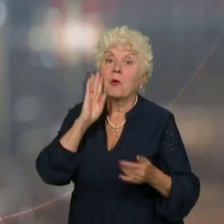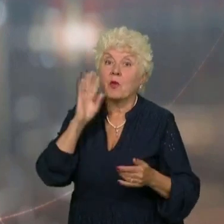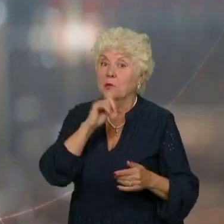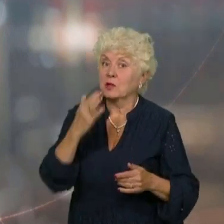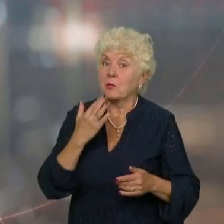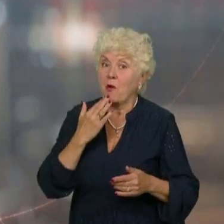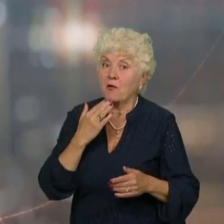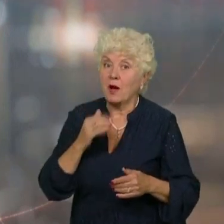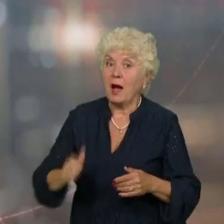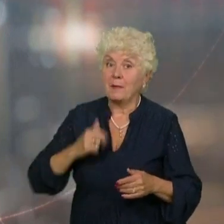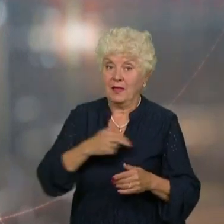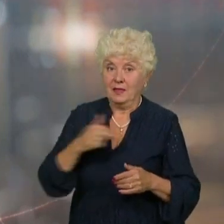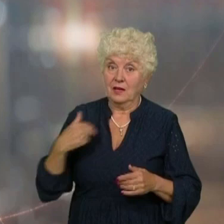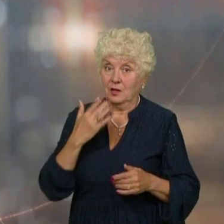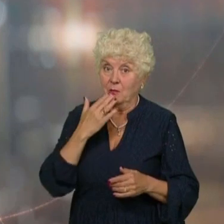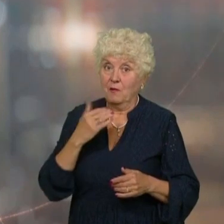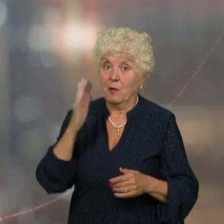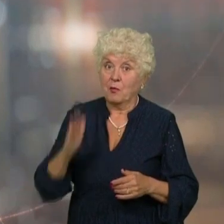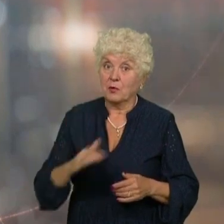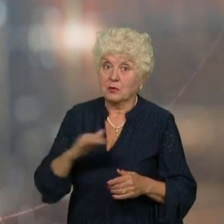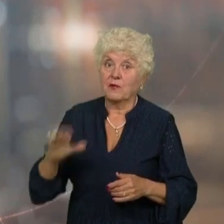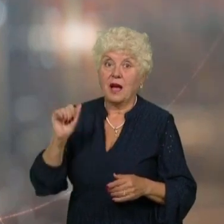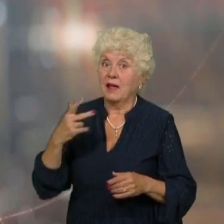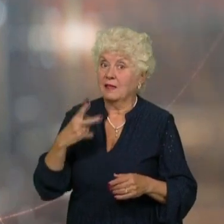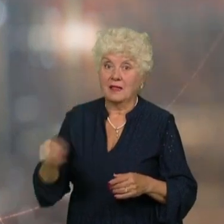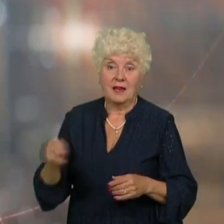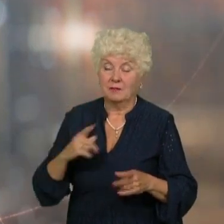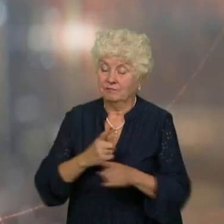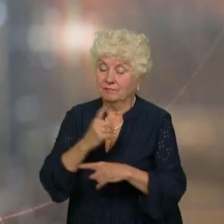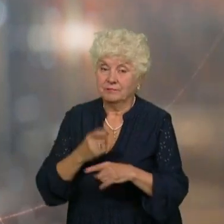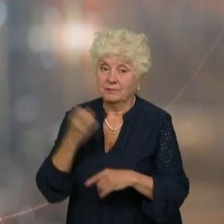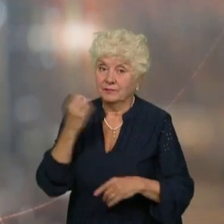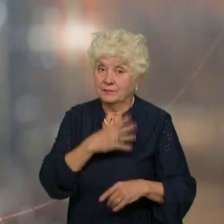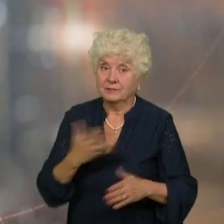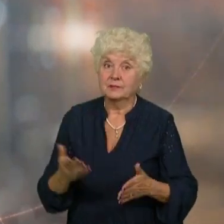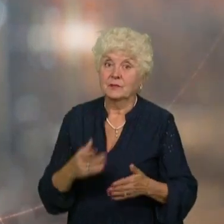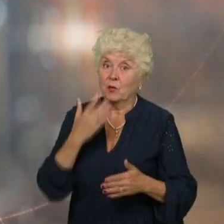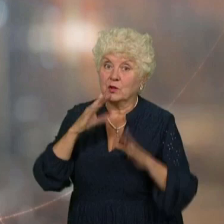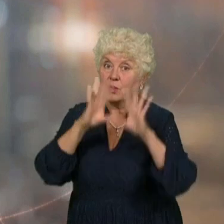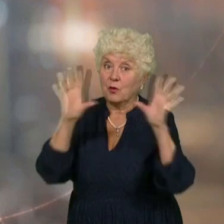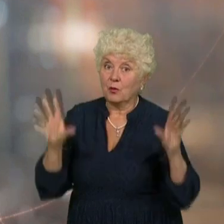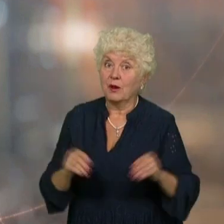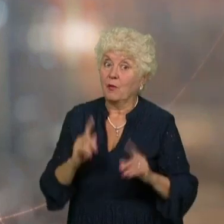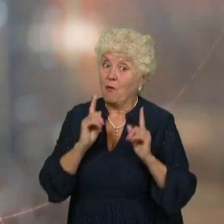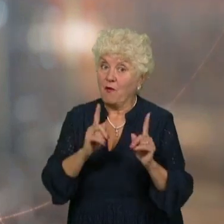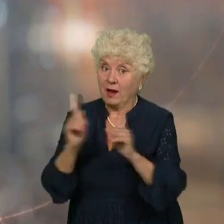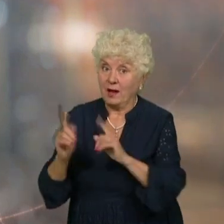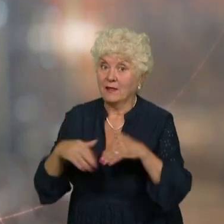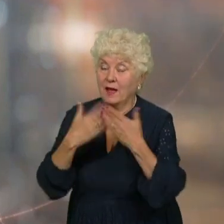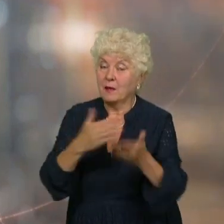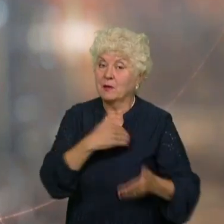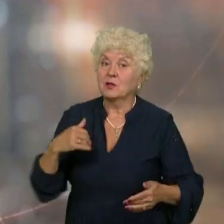mową aby nasza mowa błogosławił a nie złożyła mówiąc ogólnie A więc odwagi dajmy się